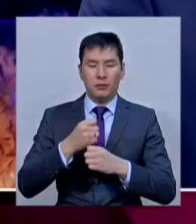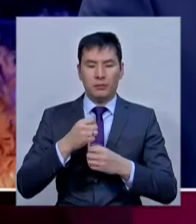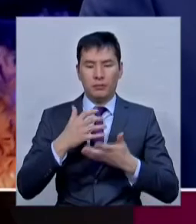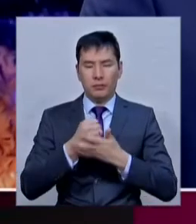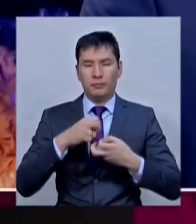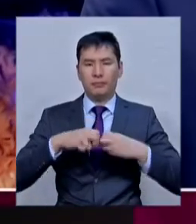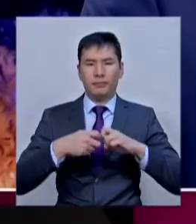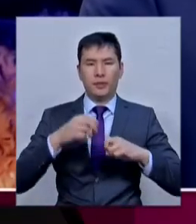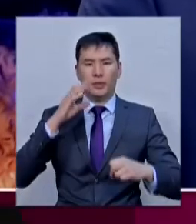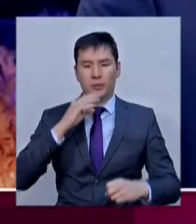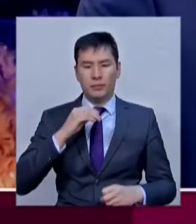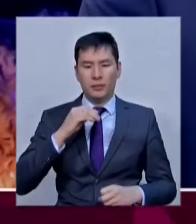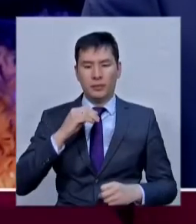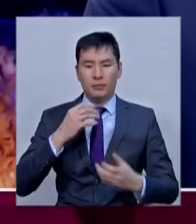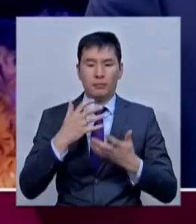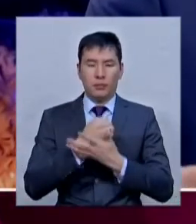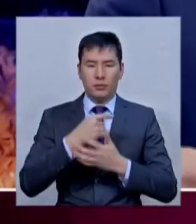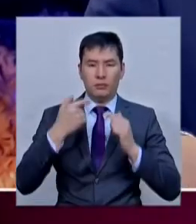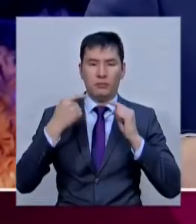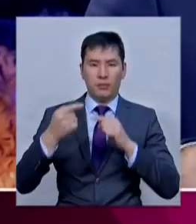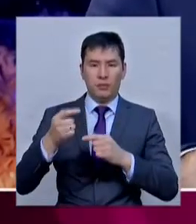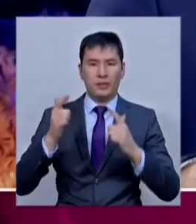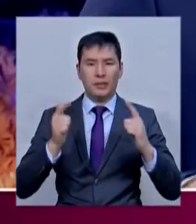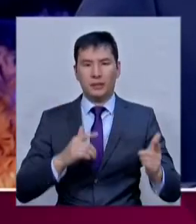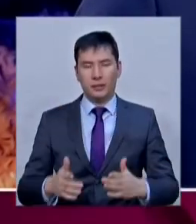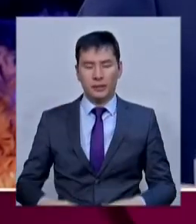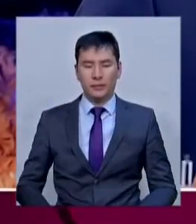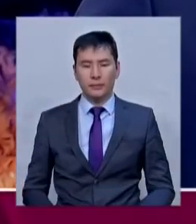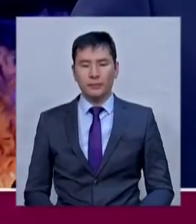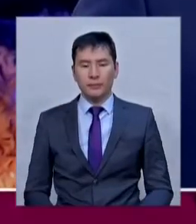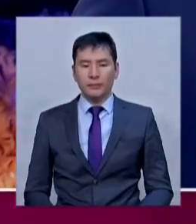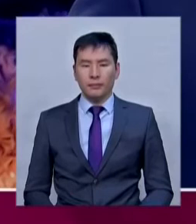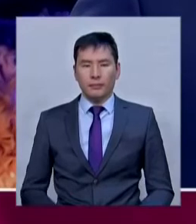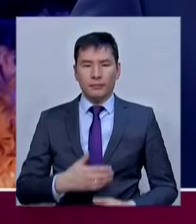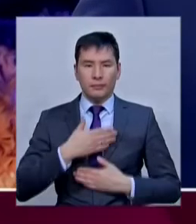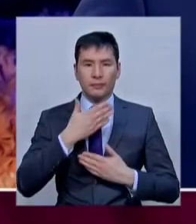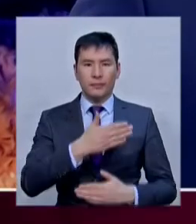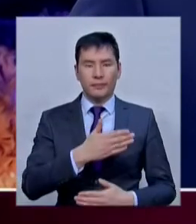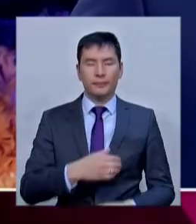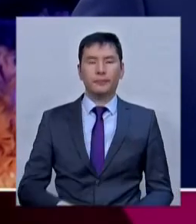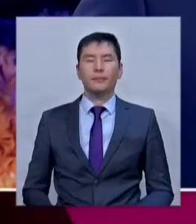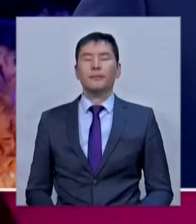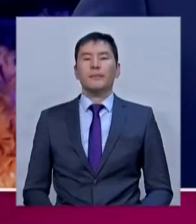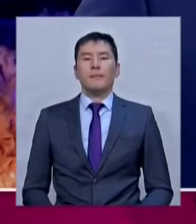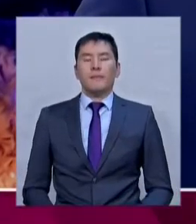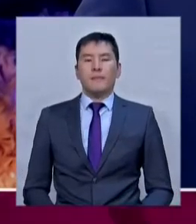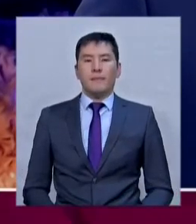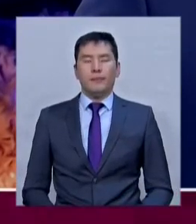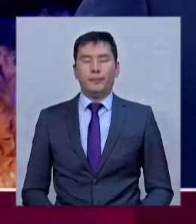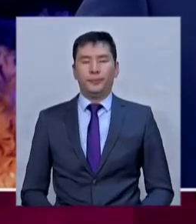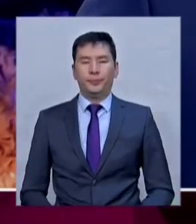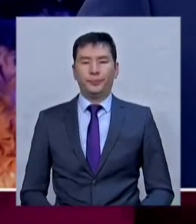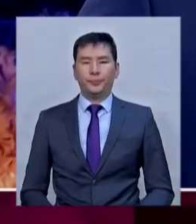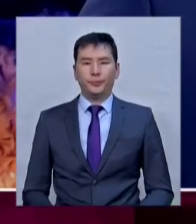келген кезде қарсылық білдірудің негізі осы деп білемін. Жақсы, Мақсат Мырза, тұшымды ақпаратыңызға алғыс